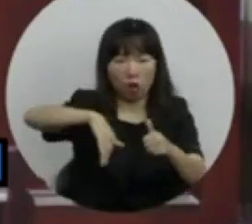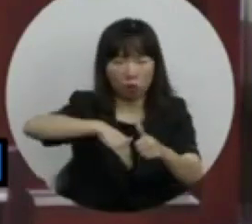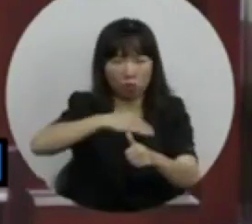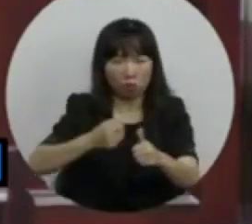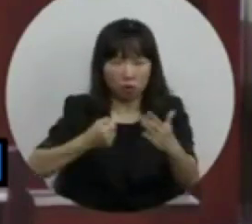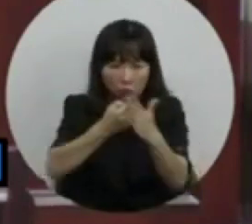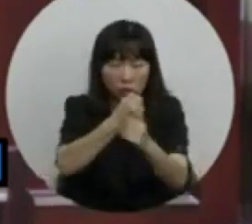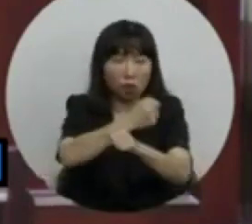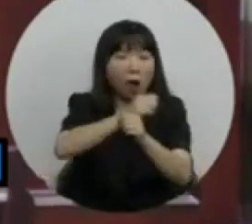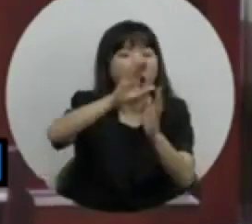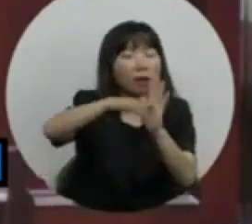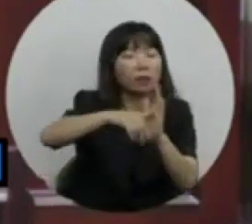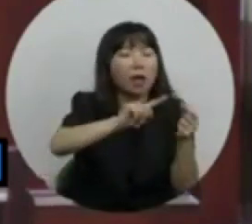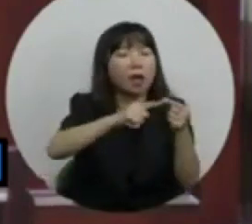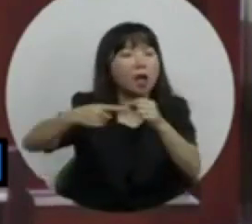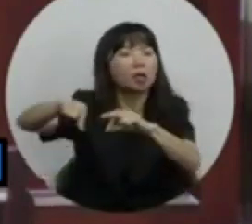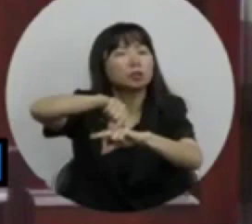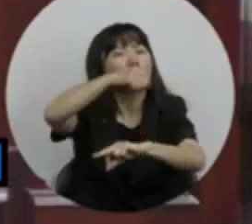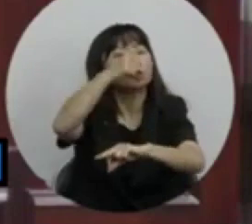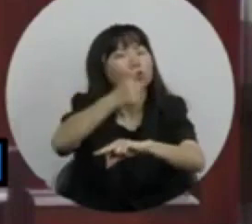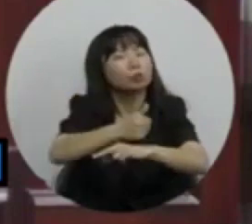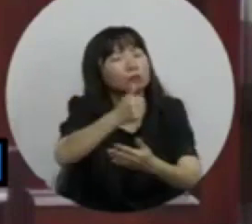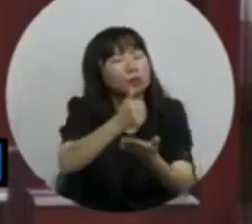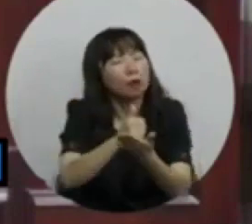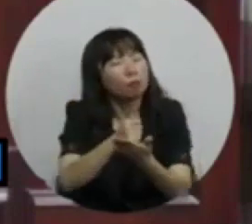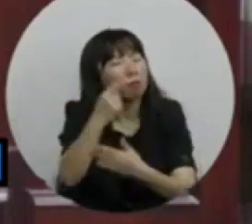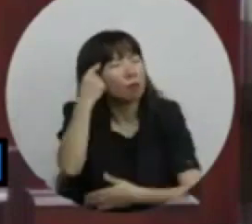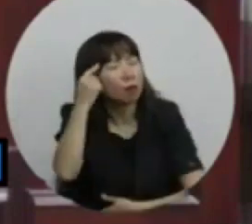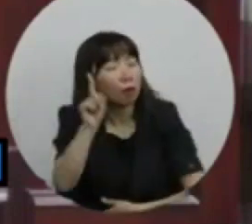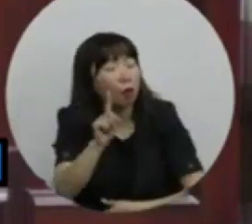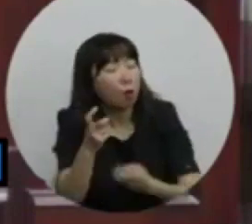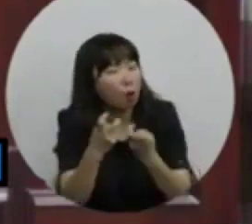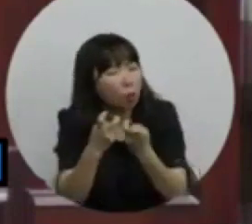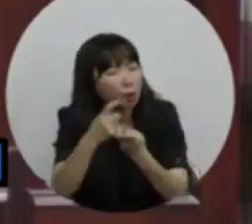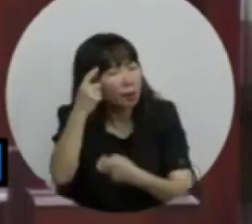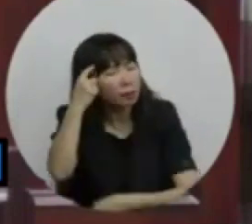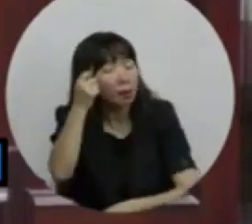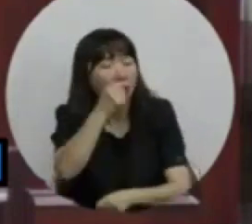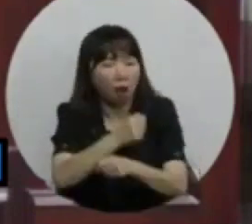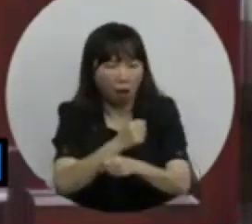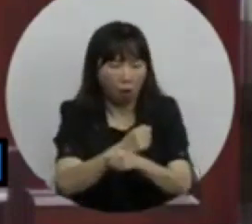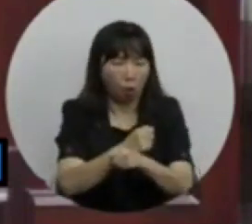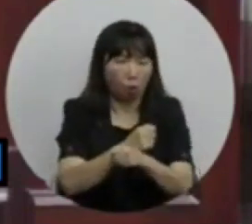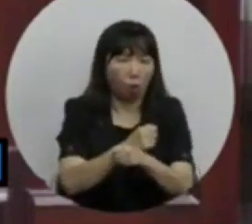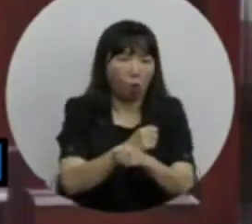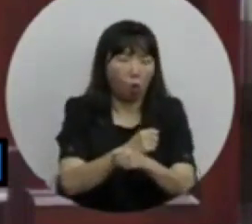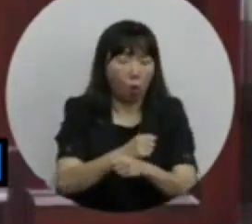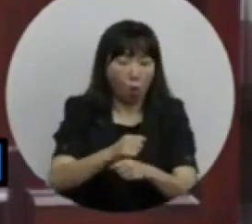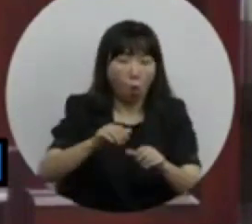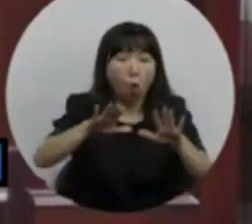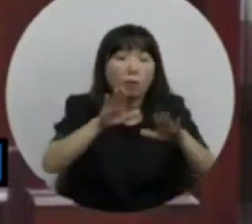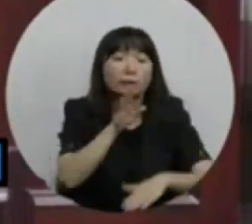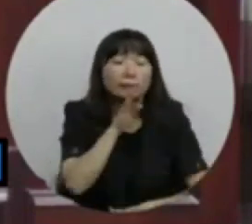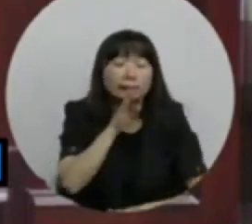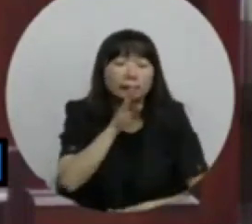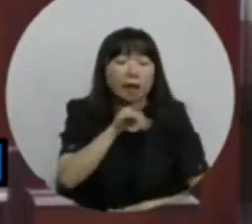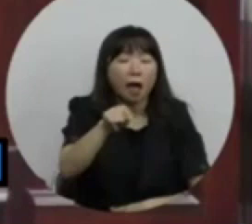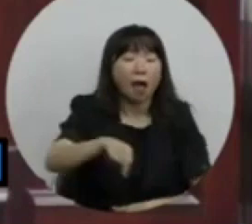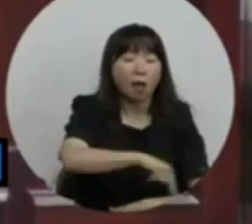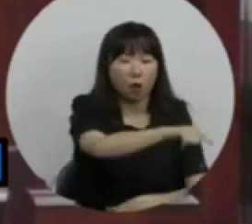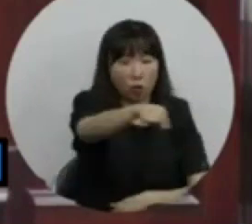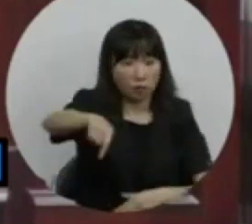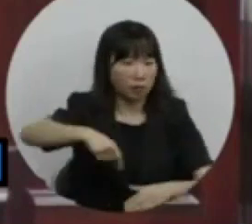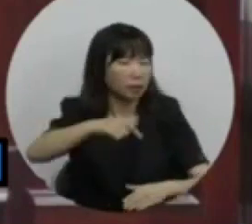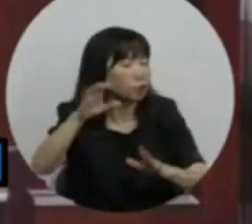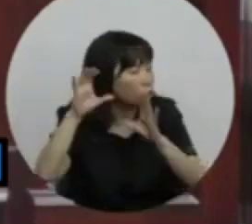때 세종이라면 어떻게 하셨을까 스스로 자문하고 현장의 소리를 경청하여